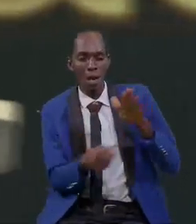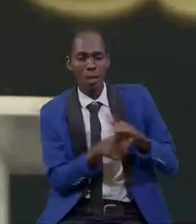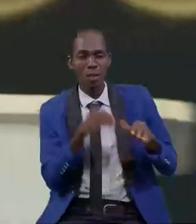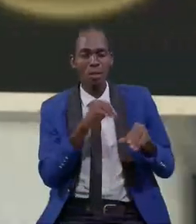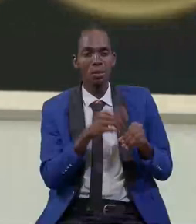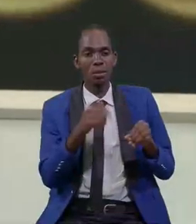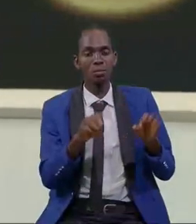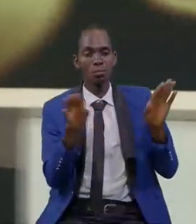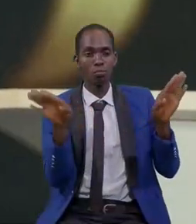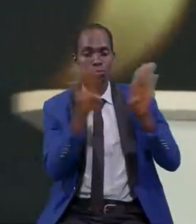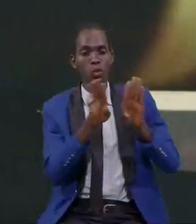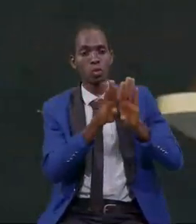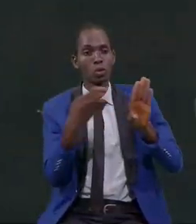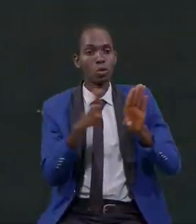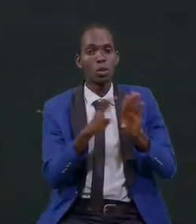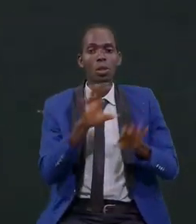n'a pas demandé la clé.